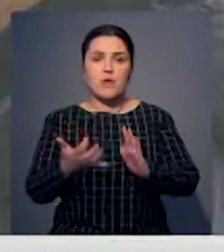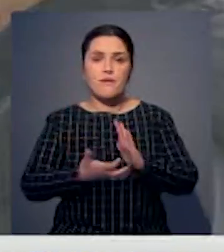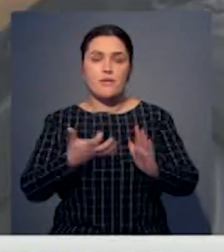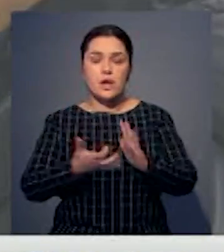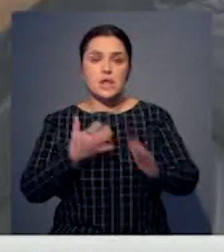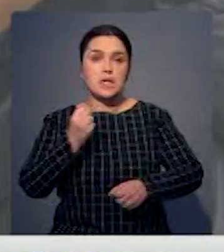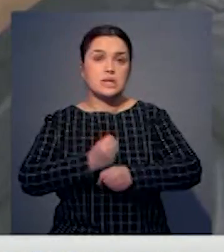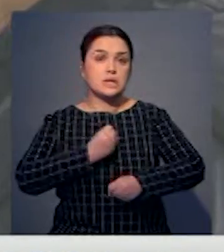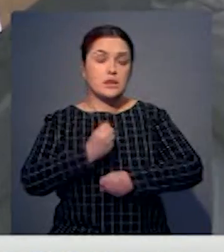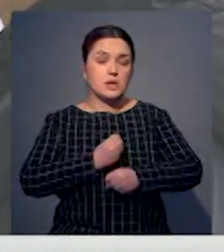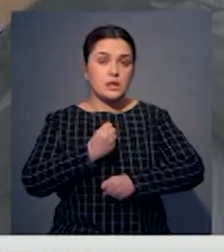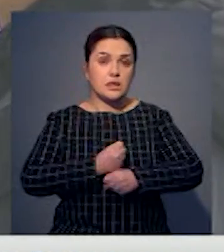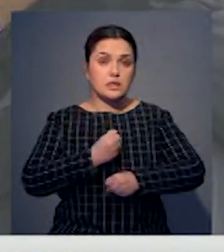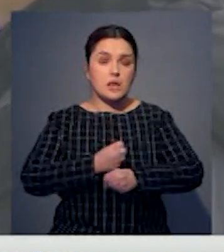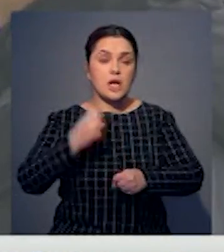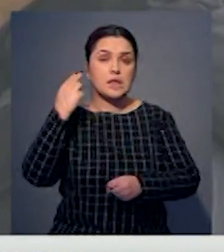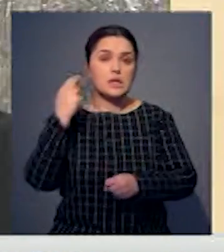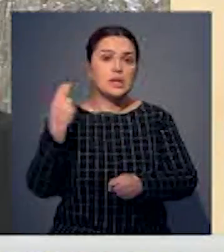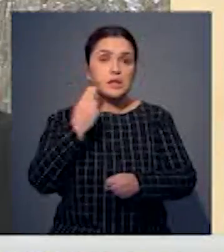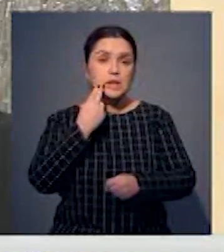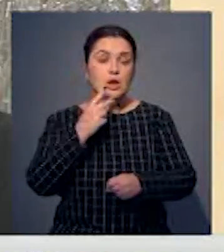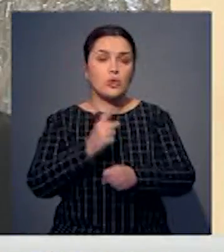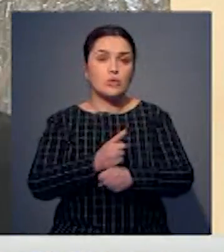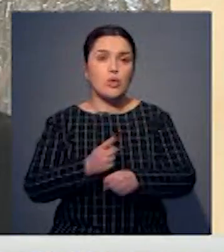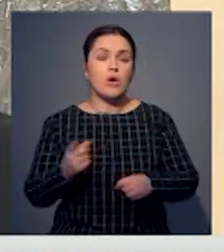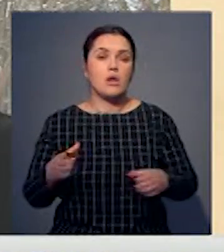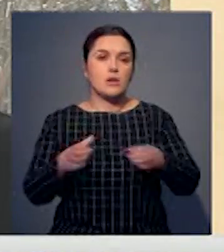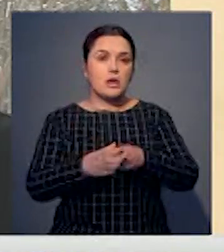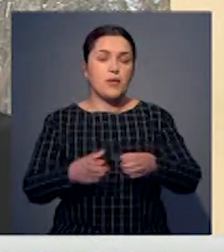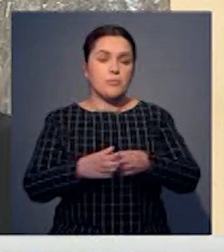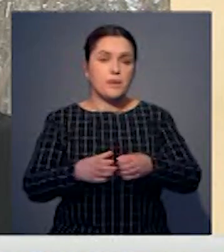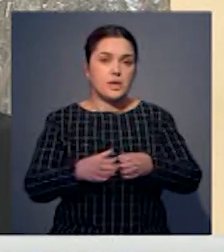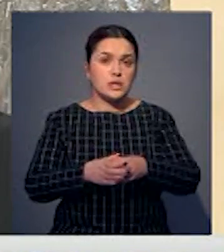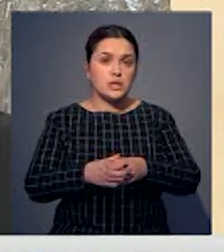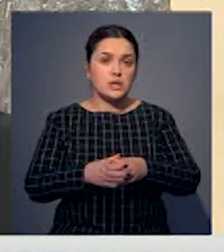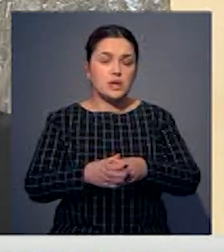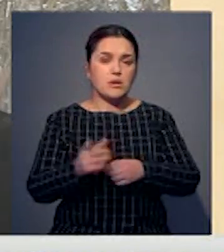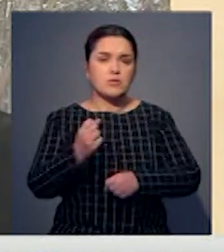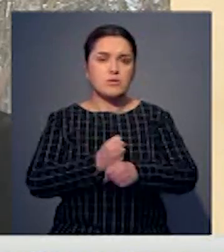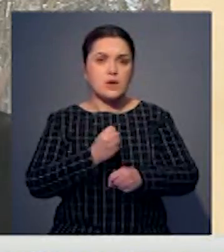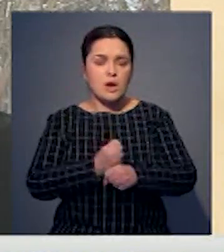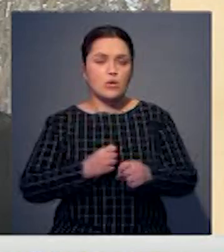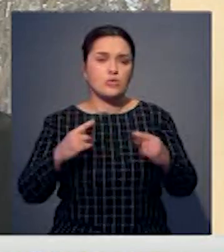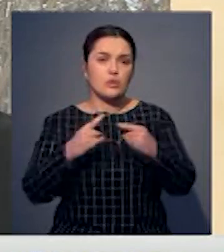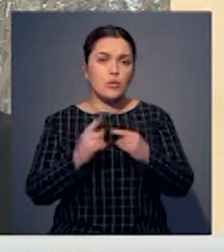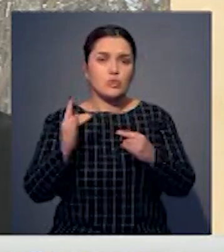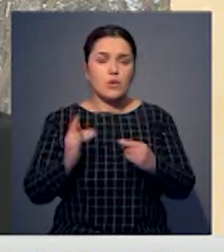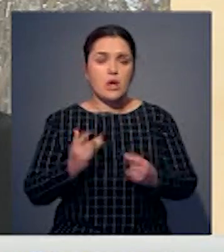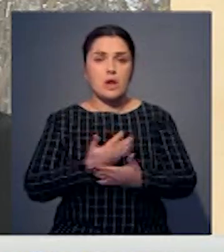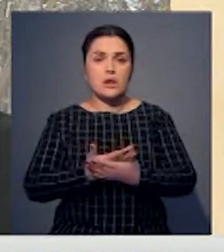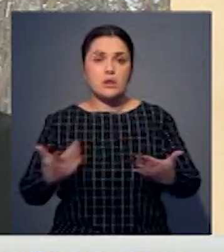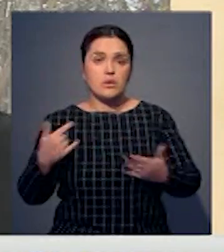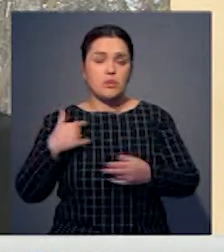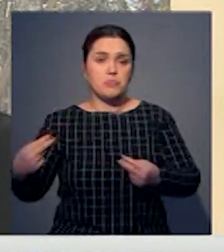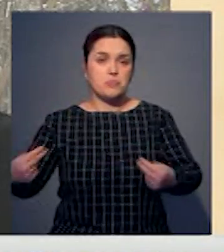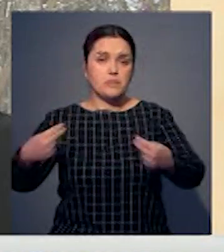бы. Есть заинтересованность китайских мебельных компаний, которые готовы к нам приехать, рассмотреть наши